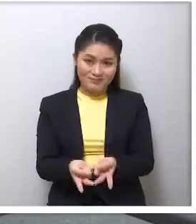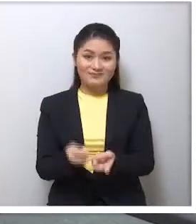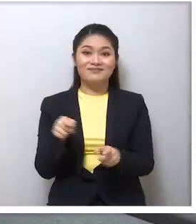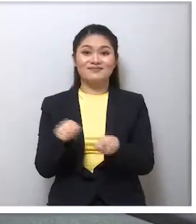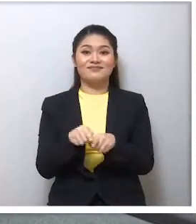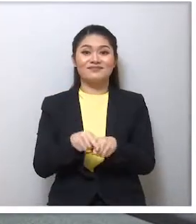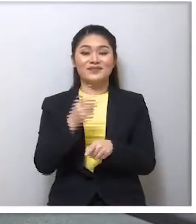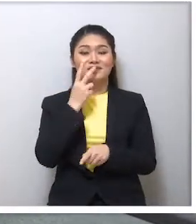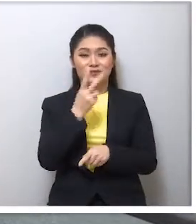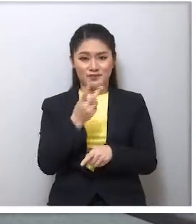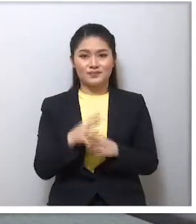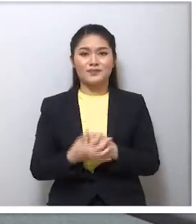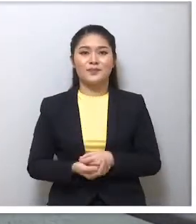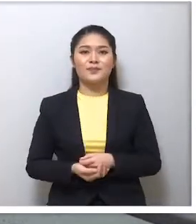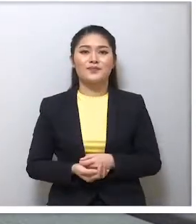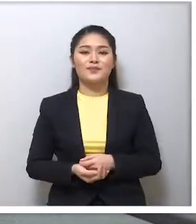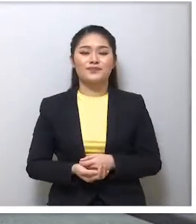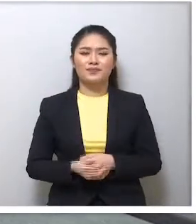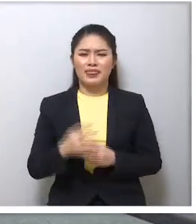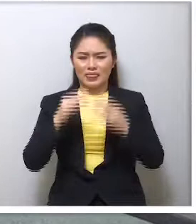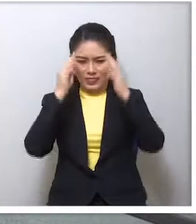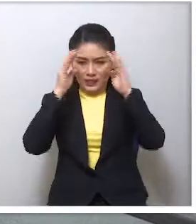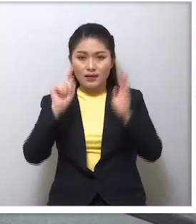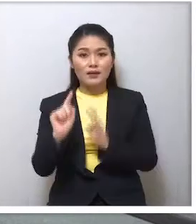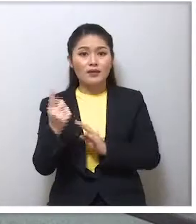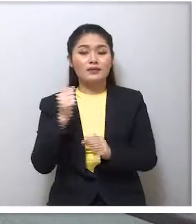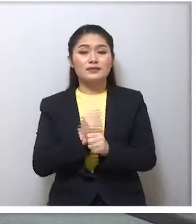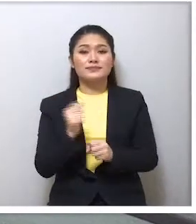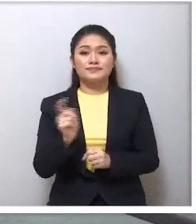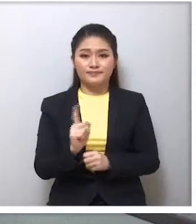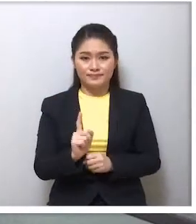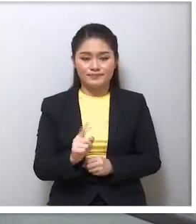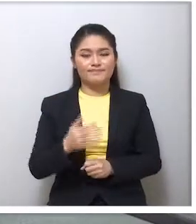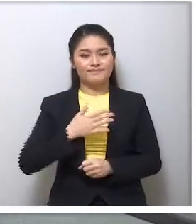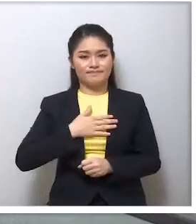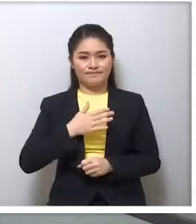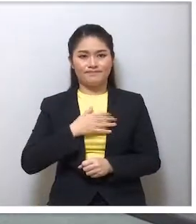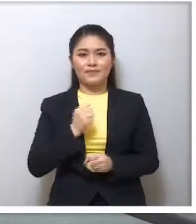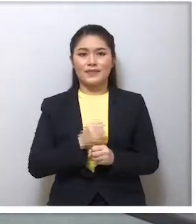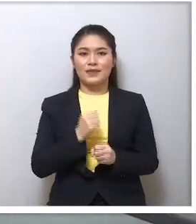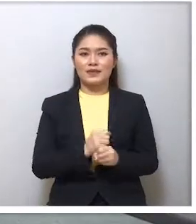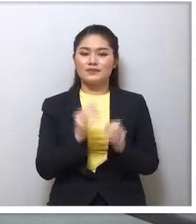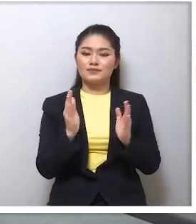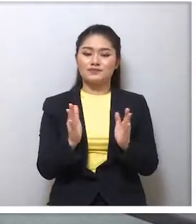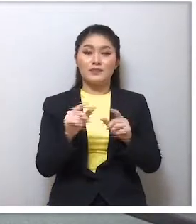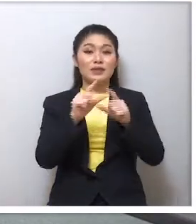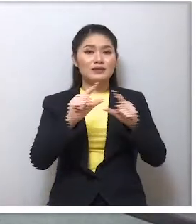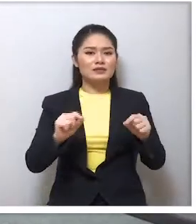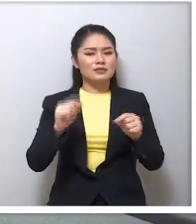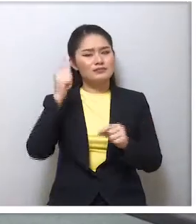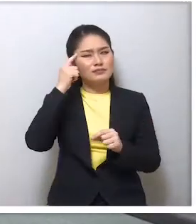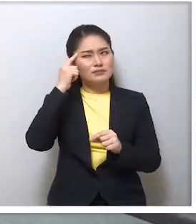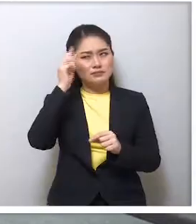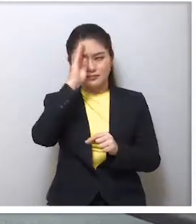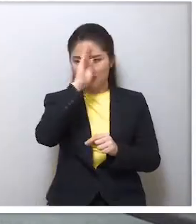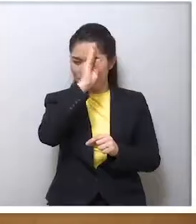แบบนี้นี่ความตั้งใจแรกเนี่ยก็คือเราทำสตอรี่บอร์ดไว้ในหัวเราแล้วแหละนะ